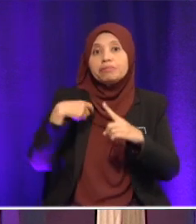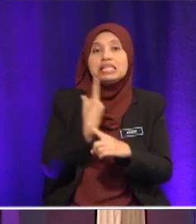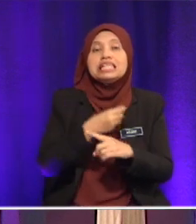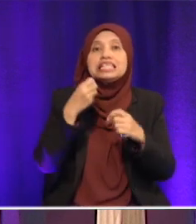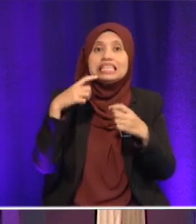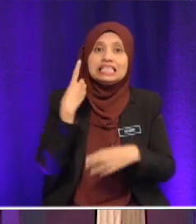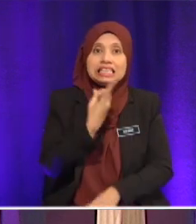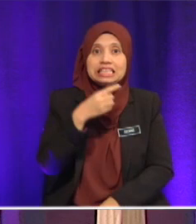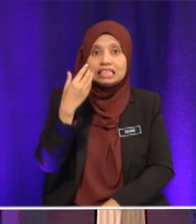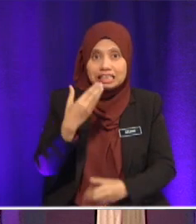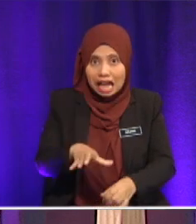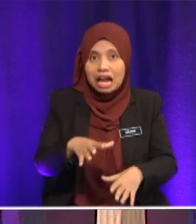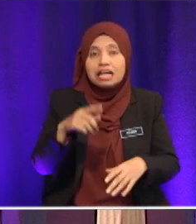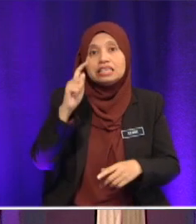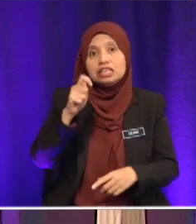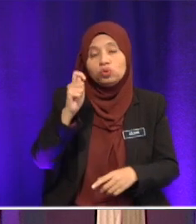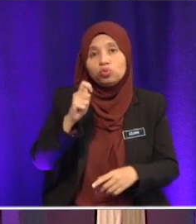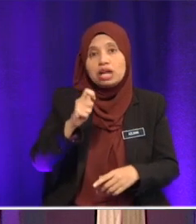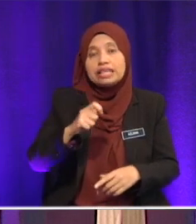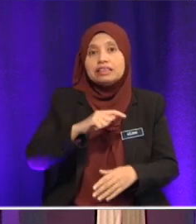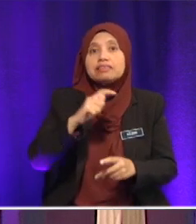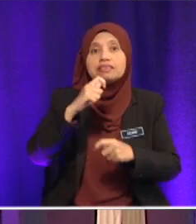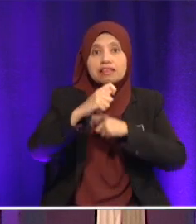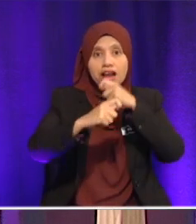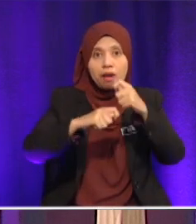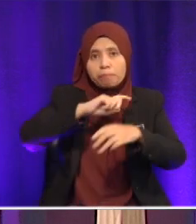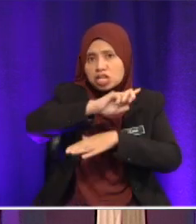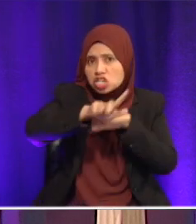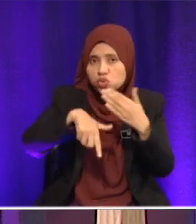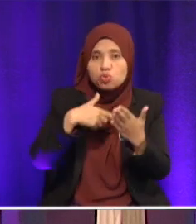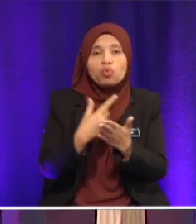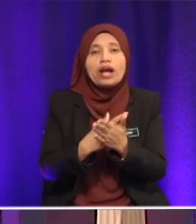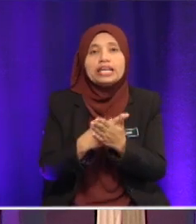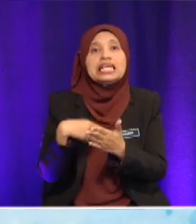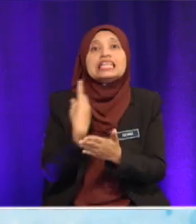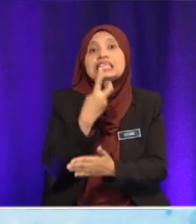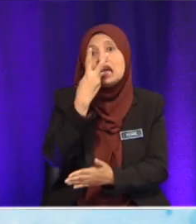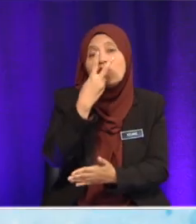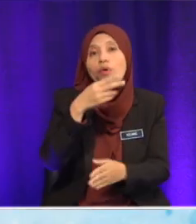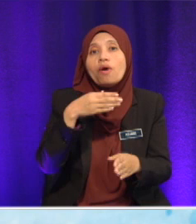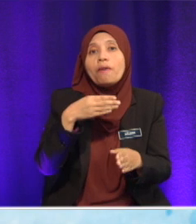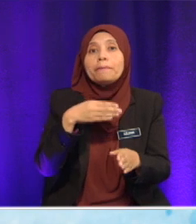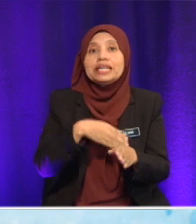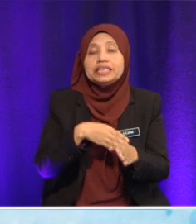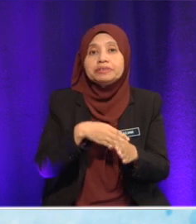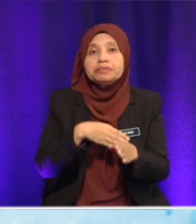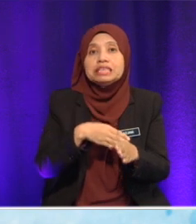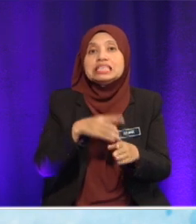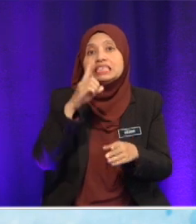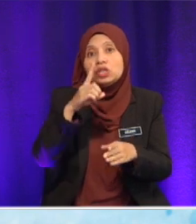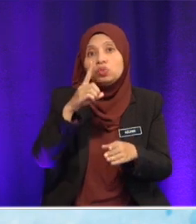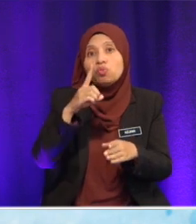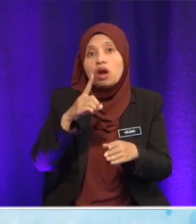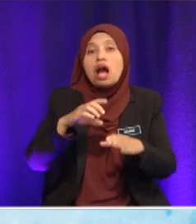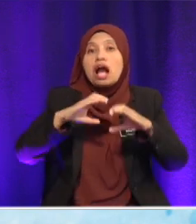tahap PBB itu tahap keseluruhan kita akan melihat pada kita akan selesaikan satu